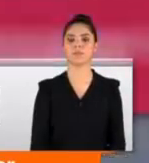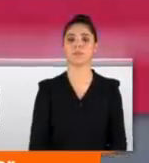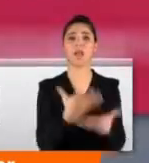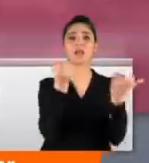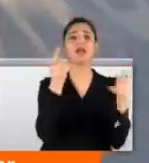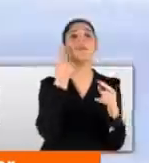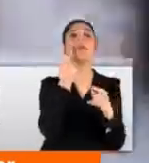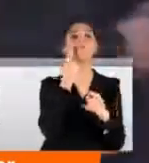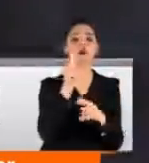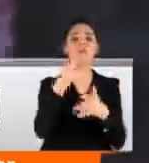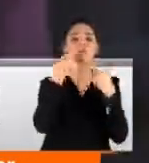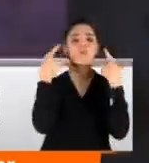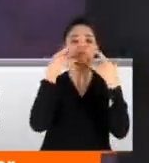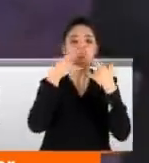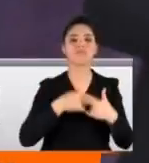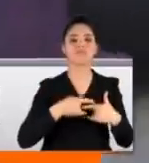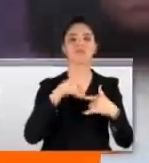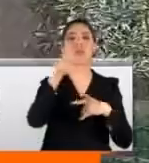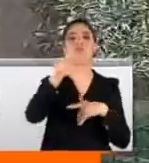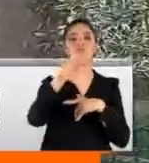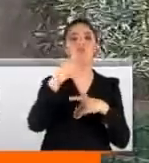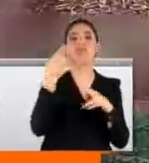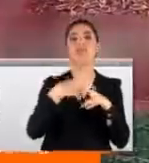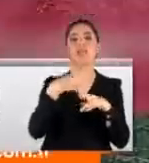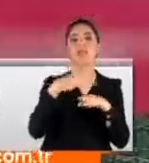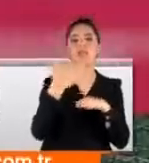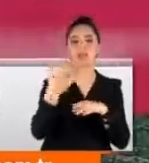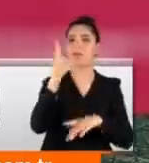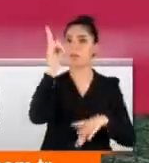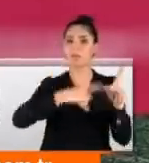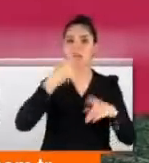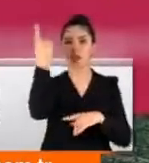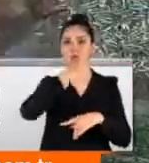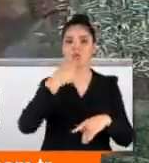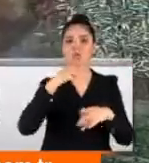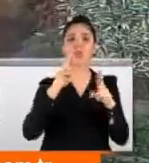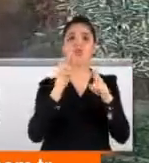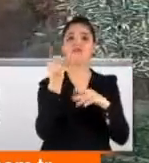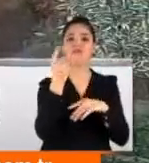Kalabalığa aldırış etmeden maskelerini çıkarıp yapay zekayı denediler. Kimileri ise yüzünde